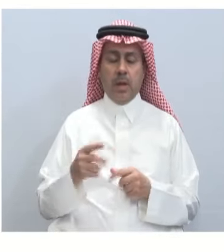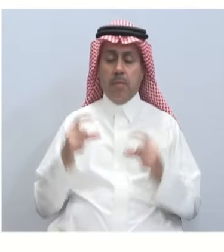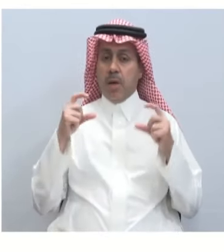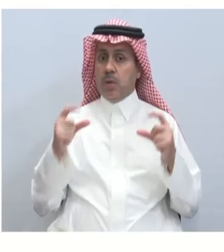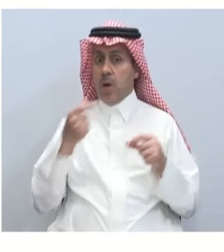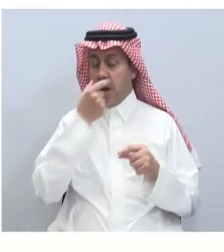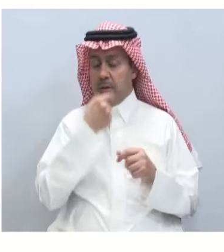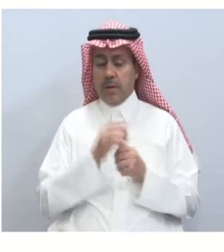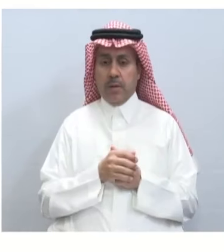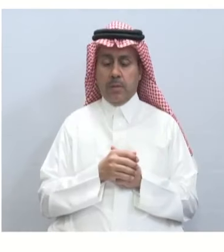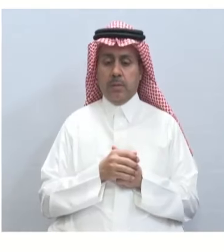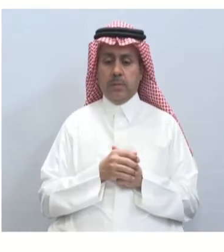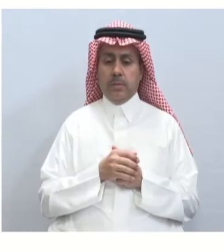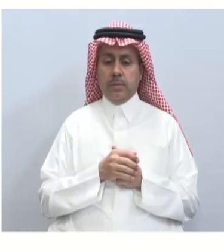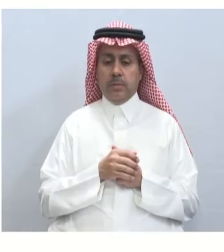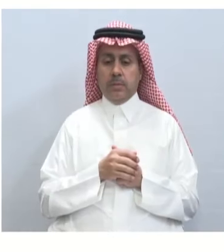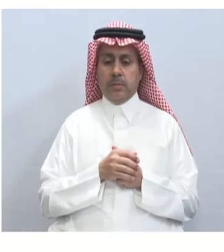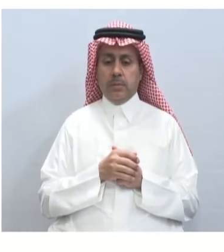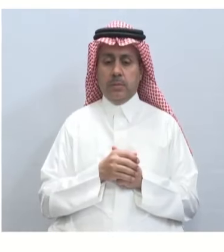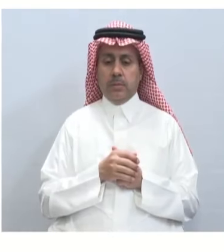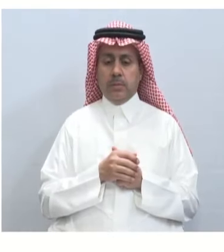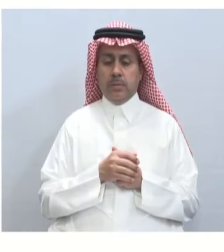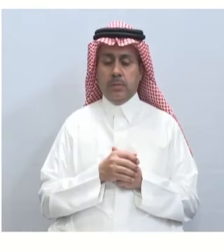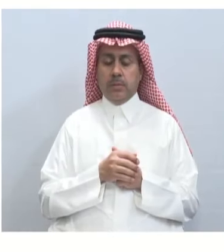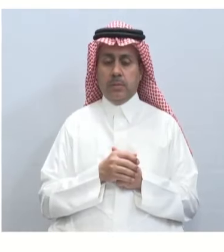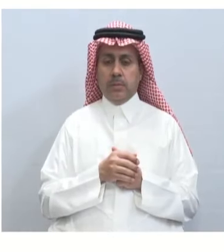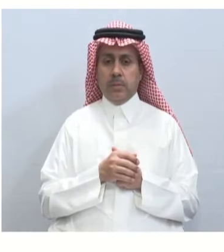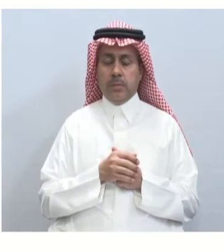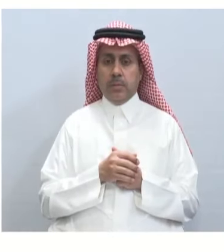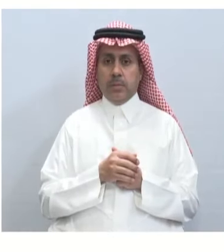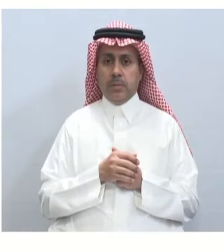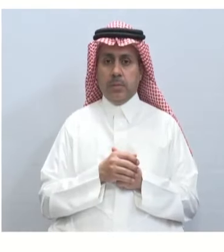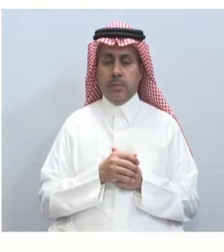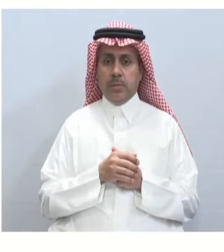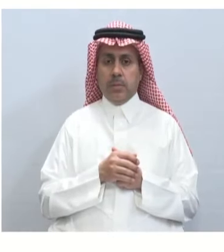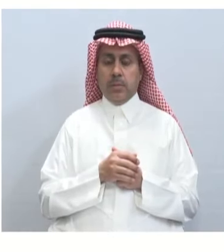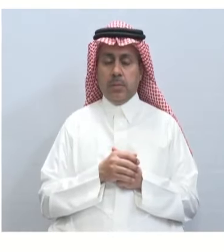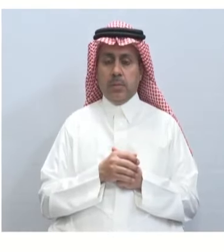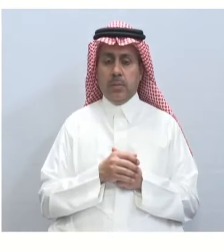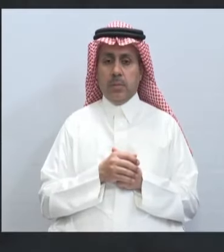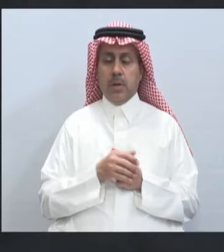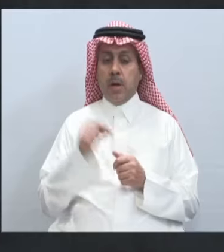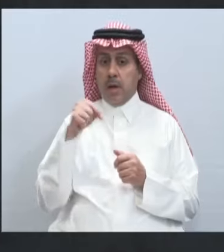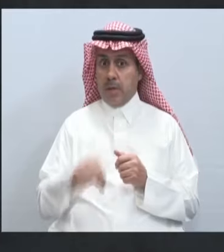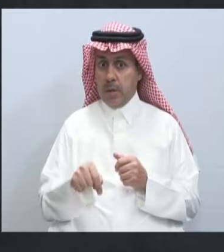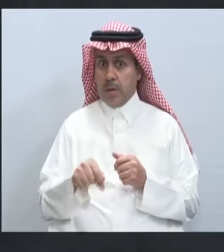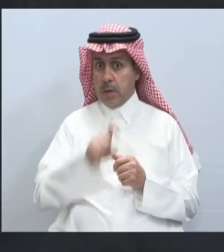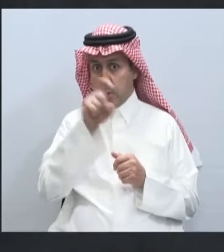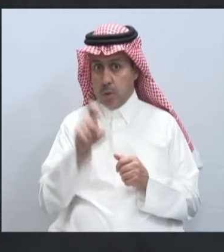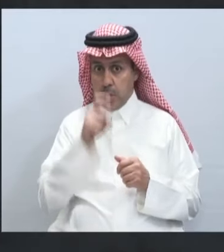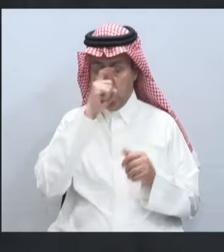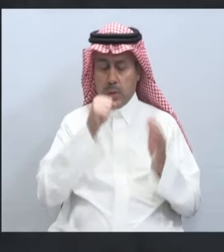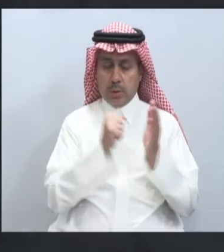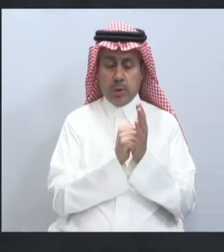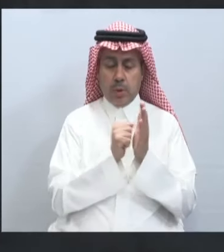يدل هذا الحديث اذا ابنائي وبناتي هذه هي اسئله التقويم